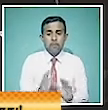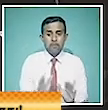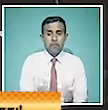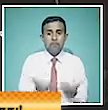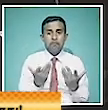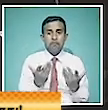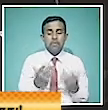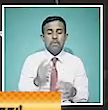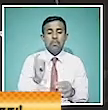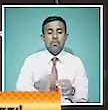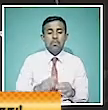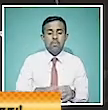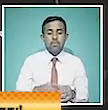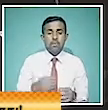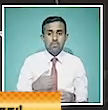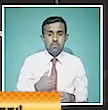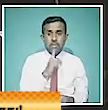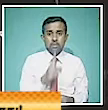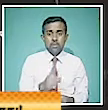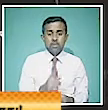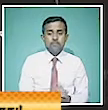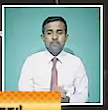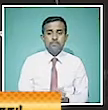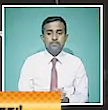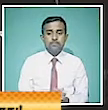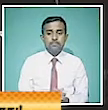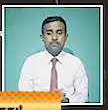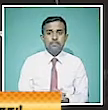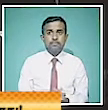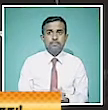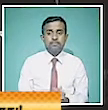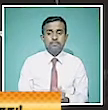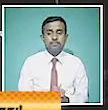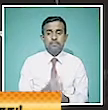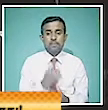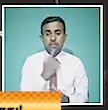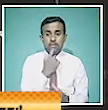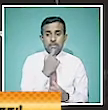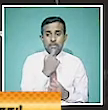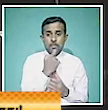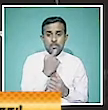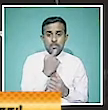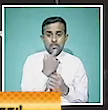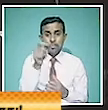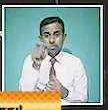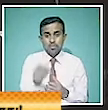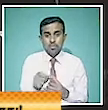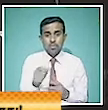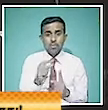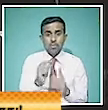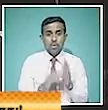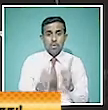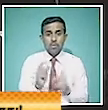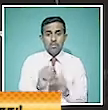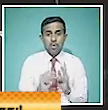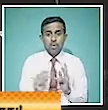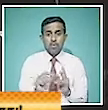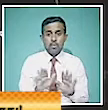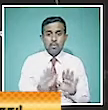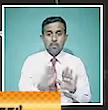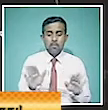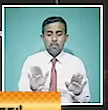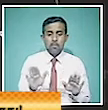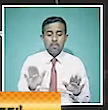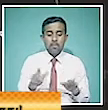பிரதம அமைச்சரின் கவனத்திற்கு நான் இதை சொல்ல வேண்டும், நீங்கள் அதற்கு பொறுப்பாம் அமைச்சர், இந்த நாட்டில் பிரச்சனைகள் தீர்க்கப்பட வேண்டும். தமிழர்கள், முஸ்லிம்கள், சிங்கள